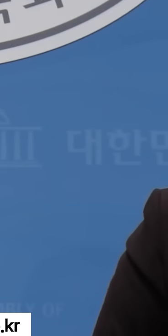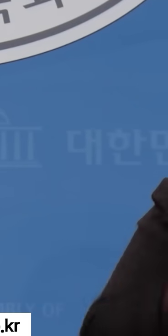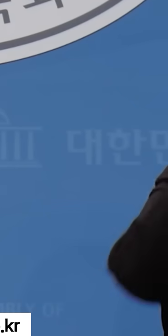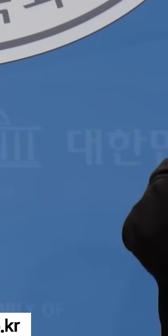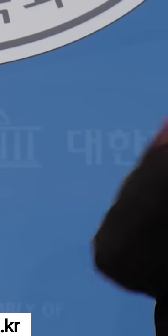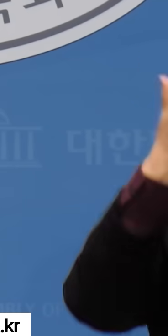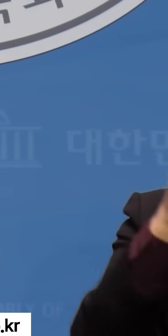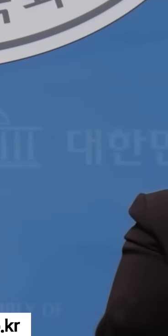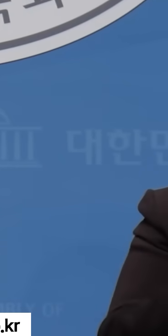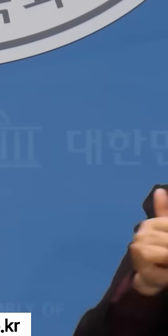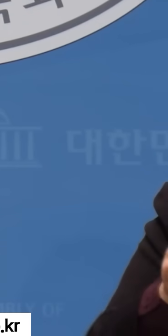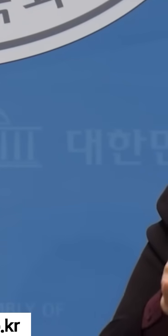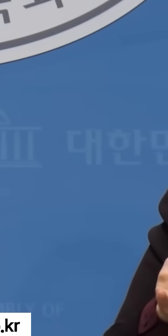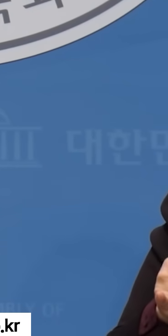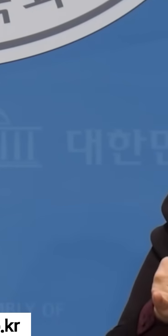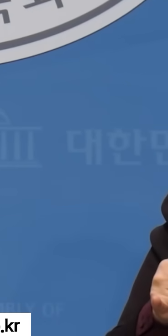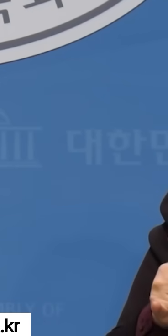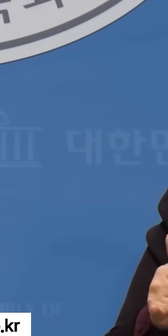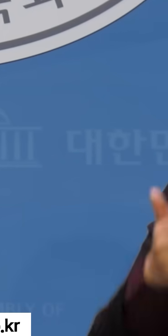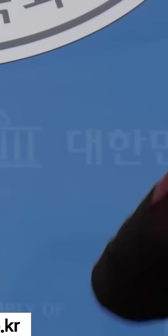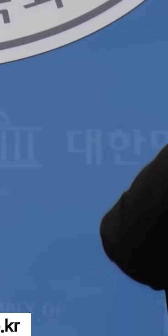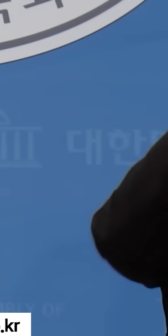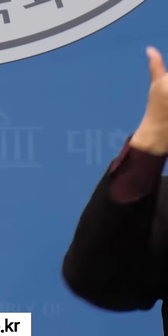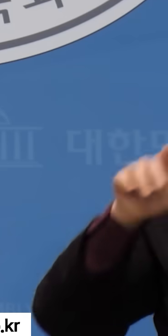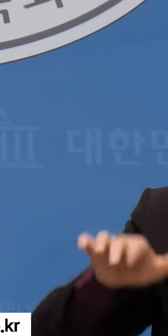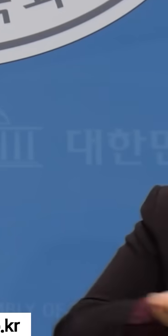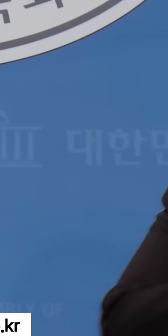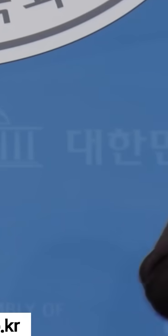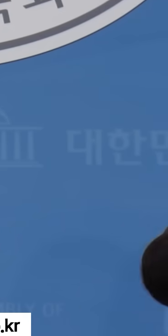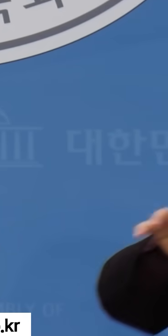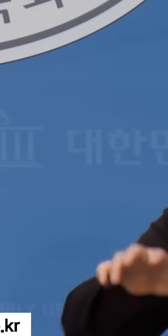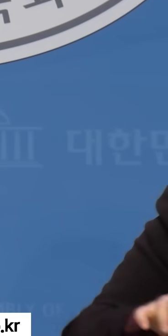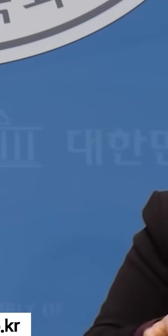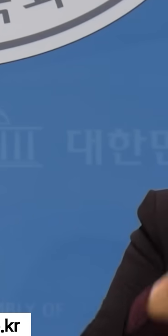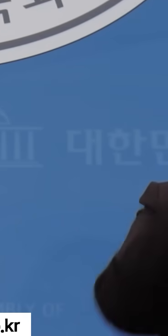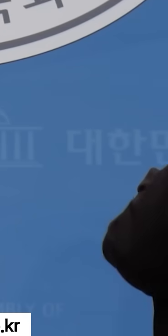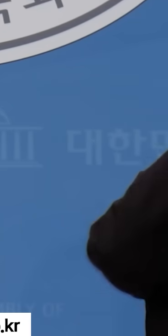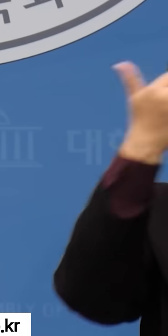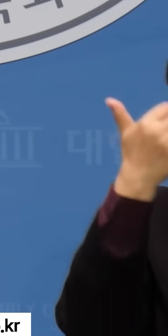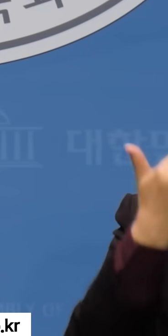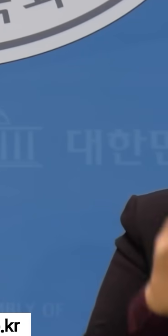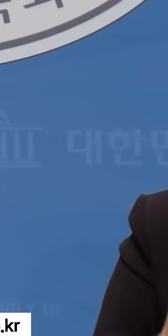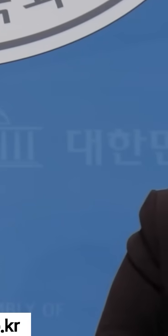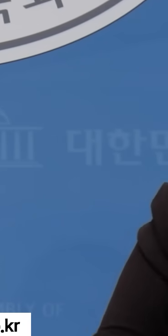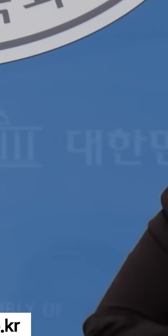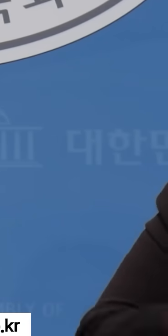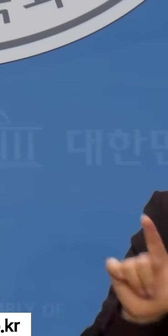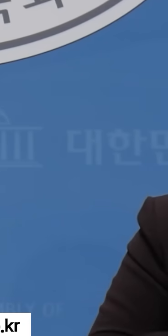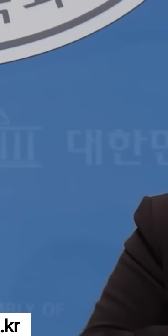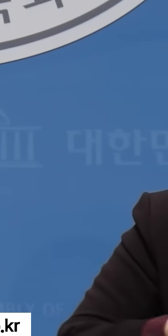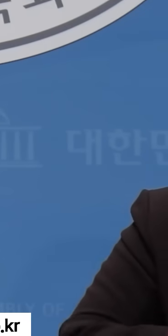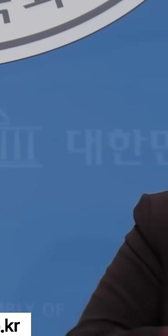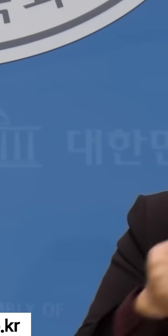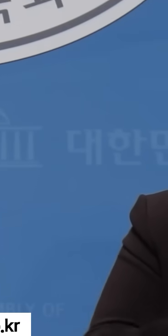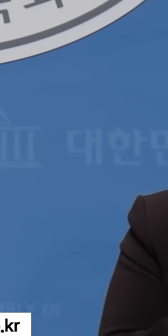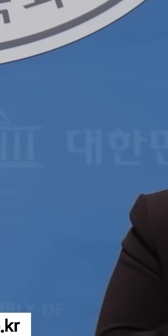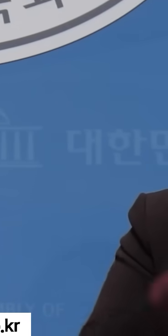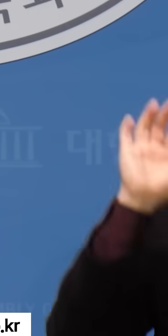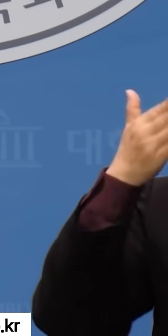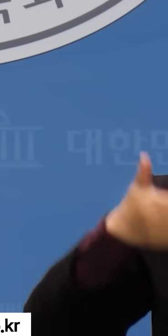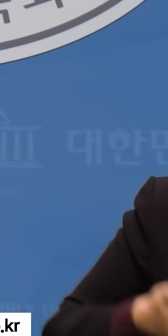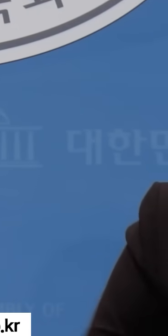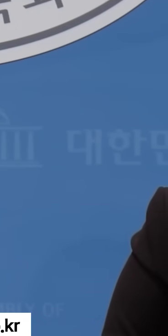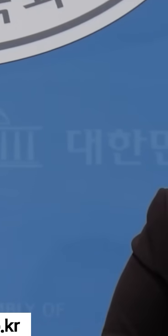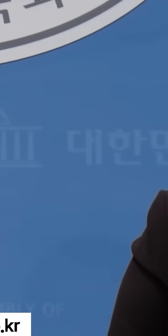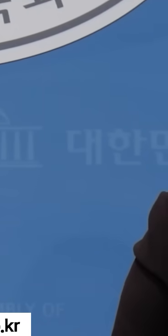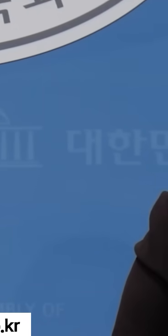젊은이들이 젊음이 가득한 젊은이들이 숨을 쉬고 아이를 낳아서 키울 수 있는, 고향이